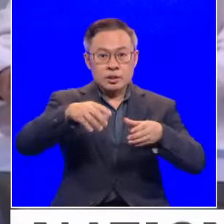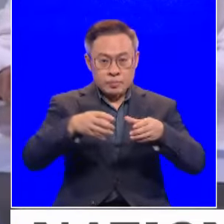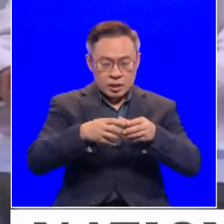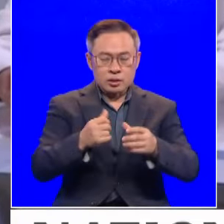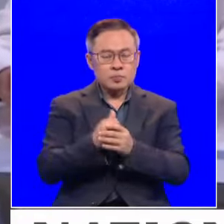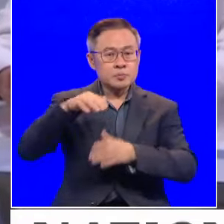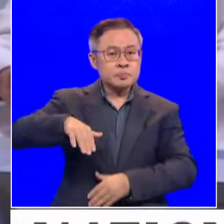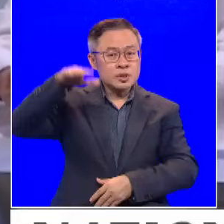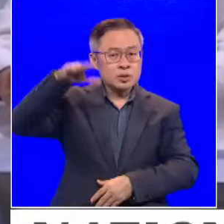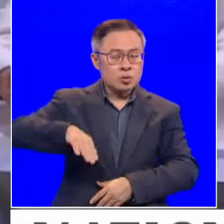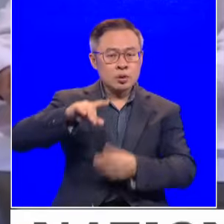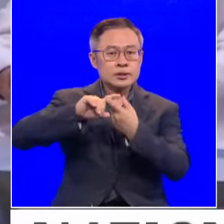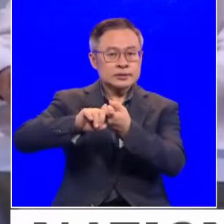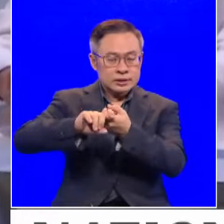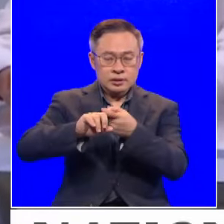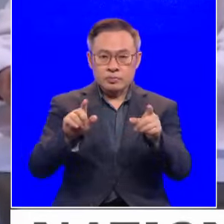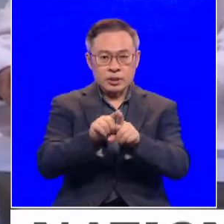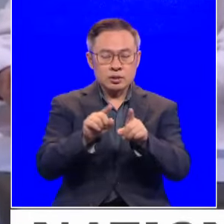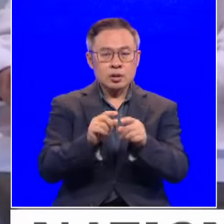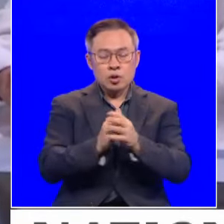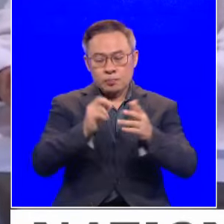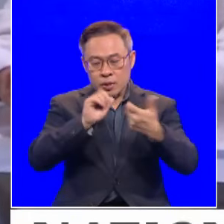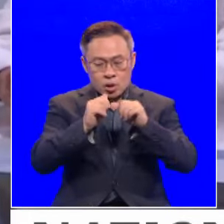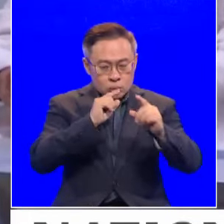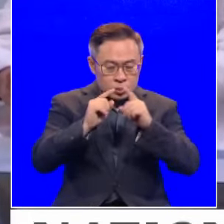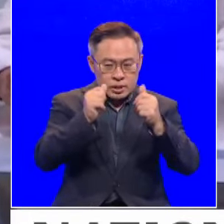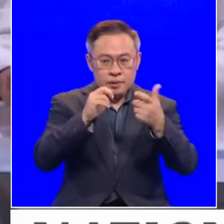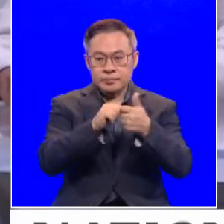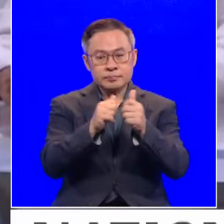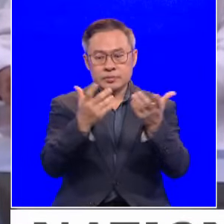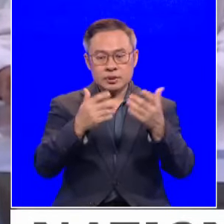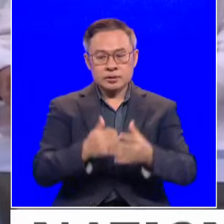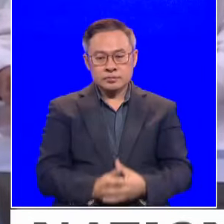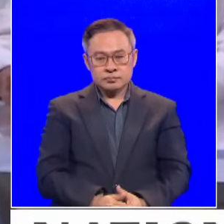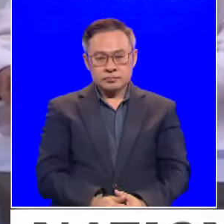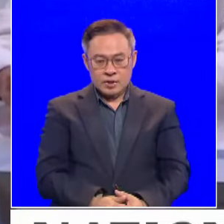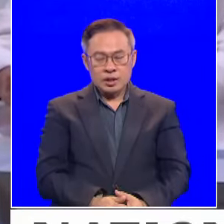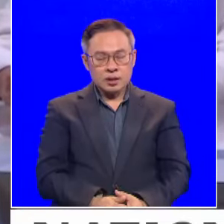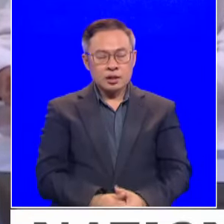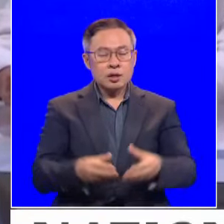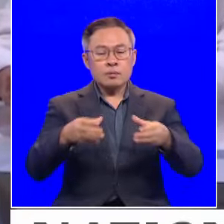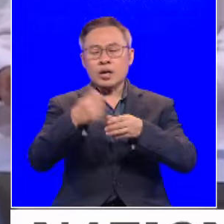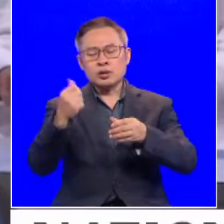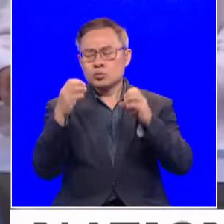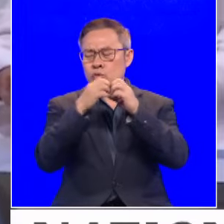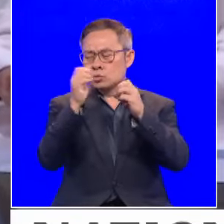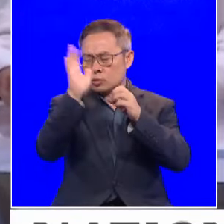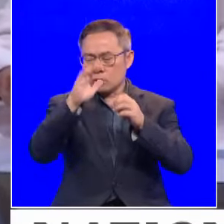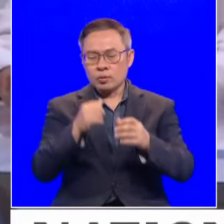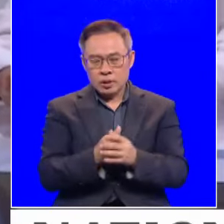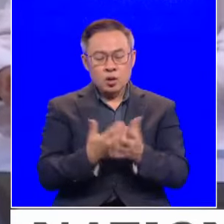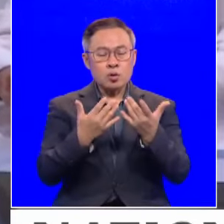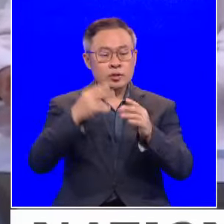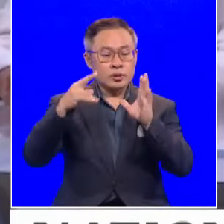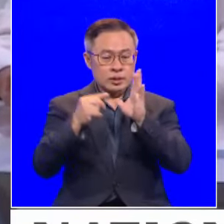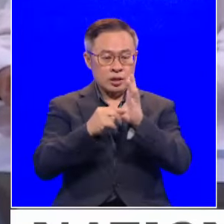อบครัวเดียวกันดังนั้นเราคุยกันได้อย่างมีความสุขอยู่แล้วไม่ต้องห่วงเราและในที่ประชุมใหญ่ในวันประชุ